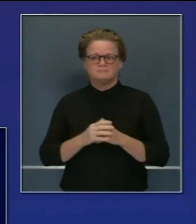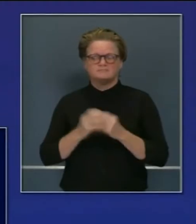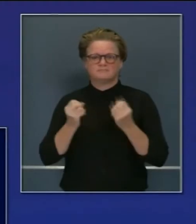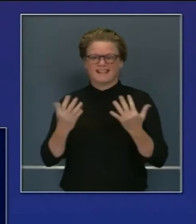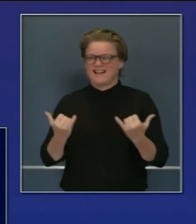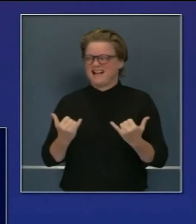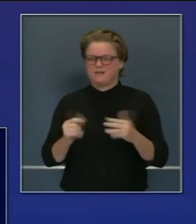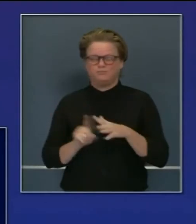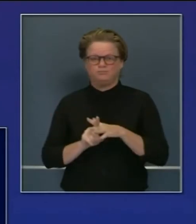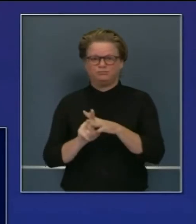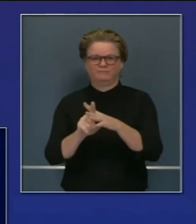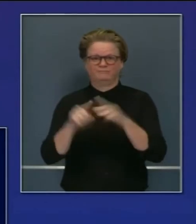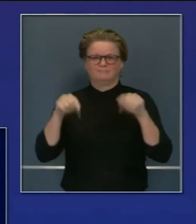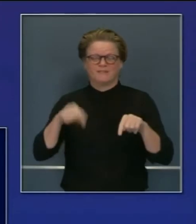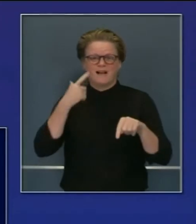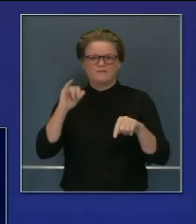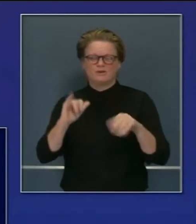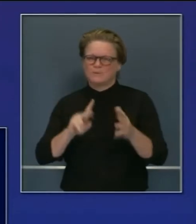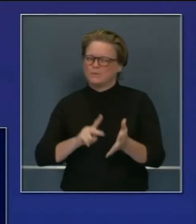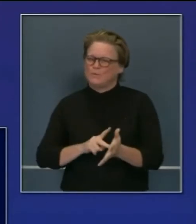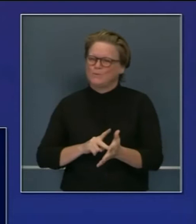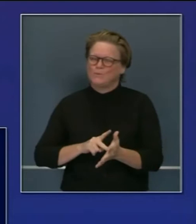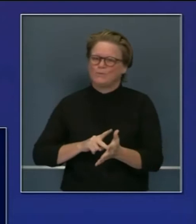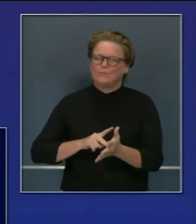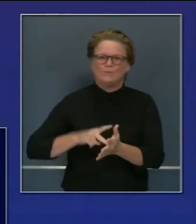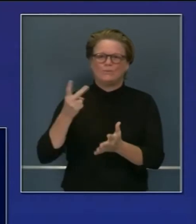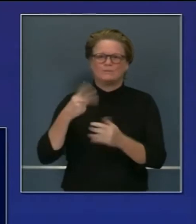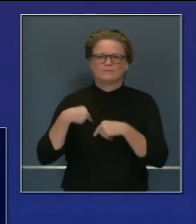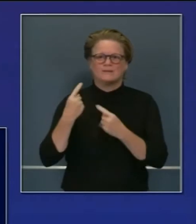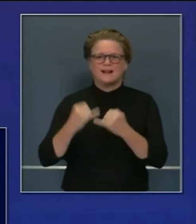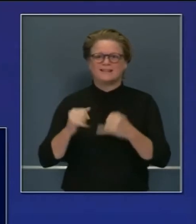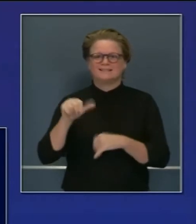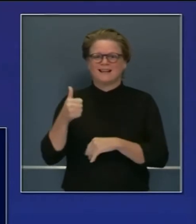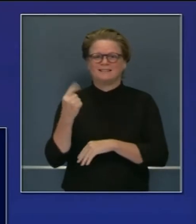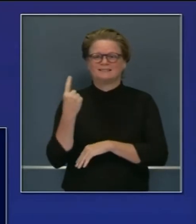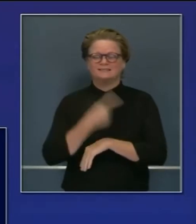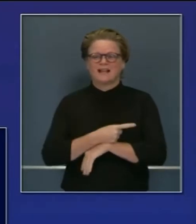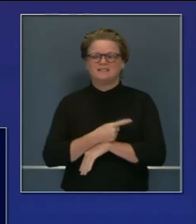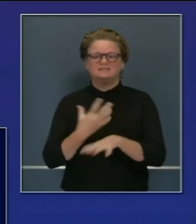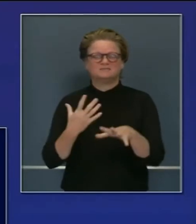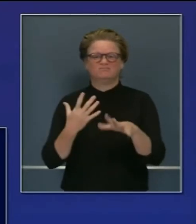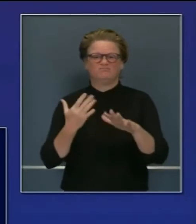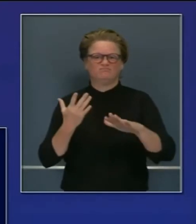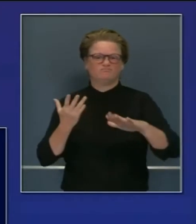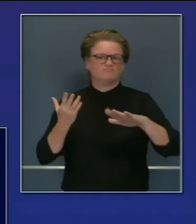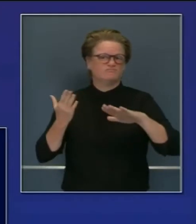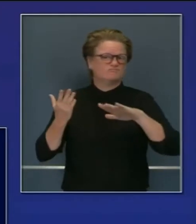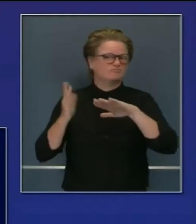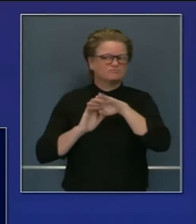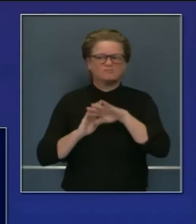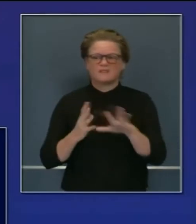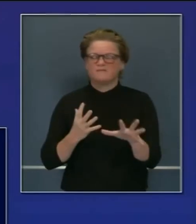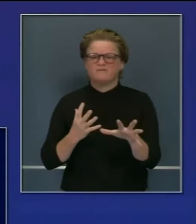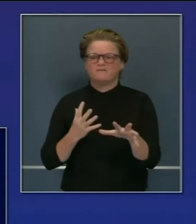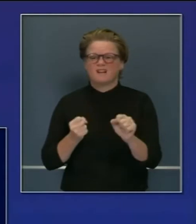Rastet e përdiqme në shtetën e Kalifornisë janë dy fishuar vetëm në 10 ditet e fundit. Kjo është i eshtë rritja më e shpejt që Kalifornia ka parë që nga